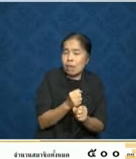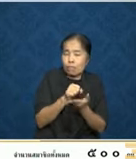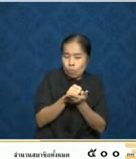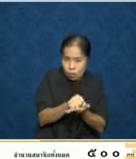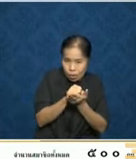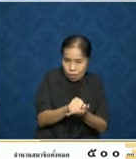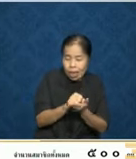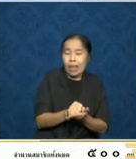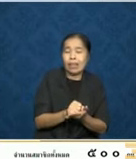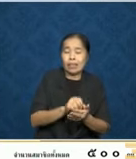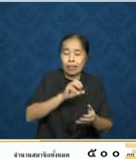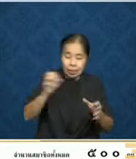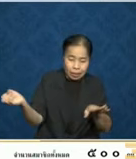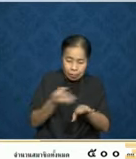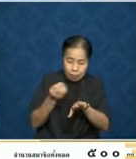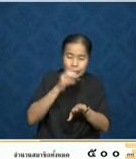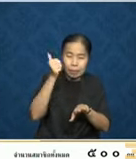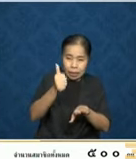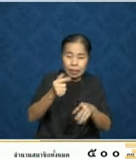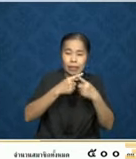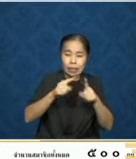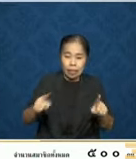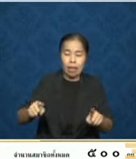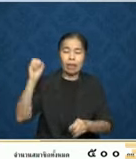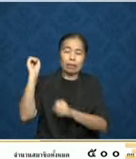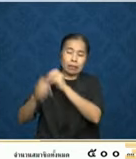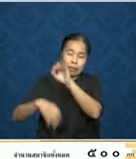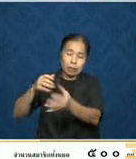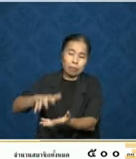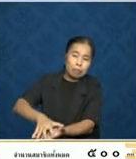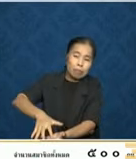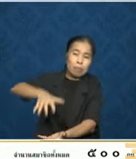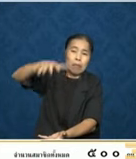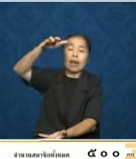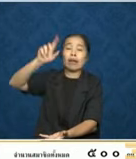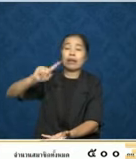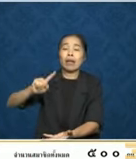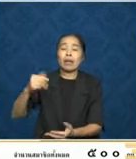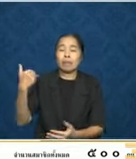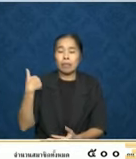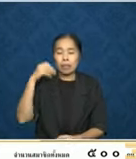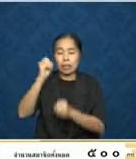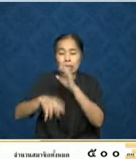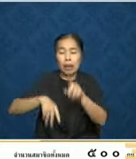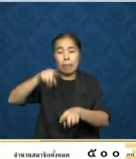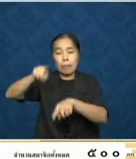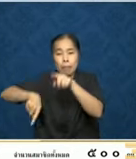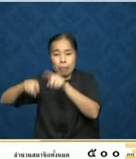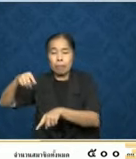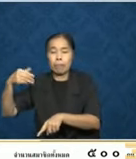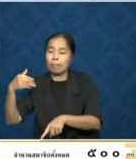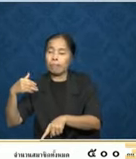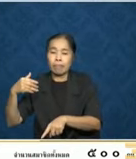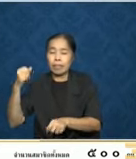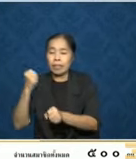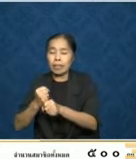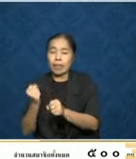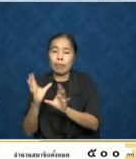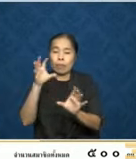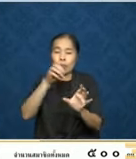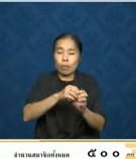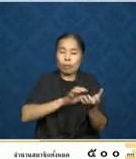การจัดการเก็บขยะแต่ด้วยปริมาณขยะที่มีจำนวนมากครับทำให้ขยะบางส่วนไม่ได้เข้าสู่กระบวนการ